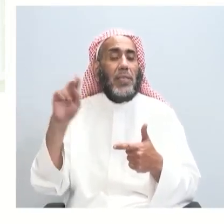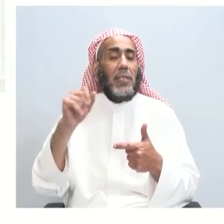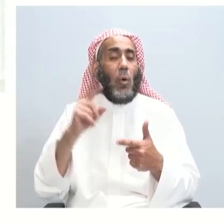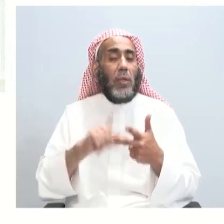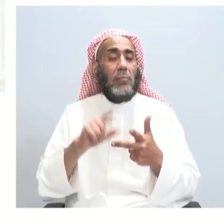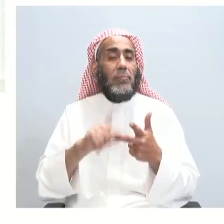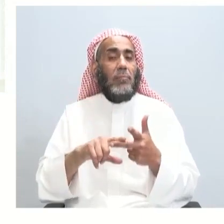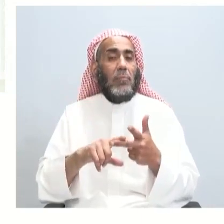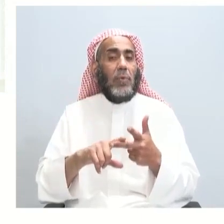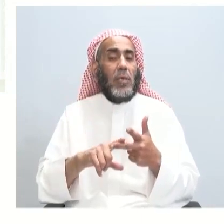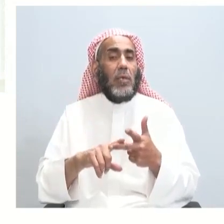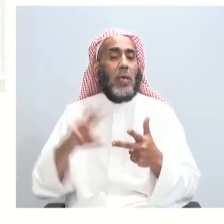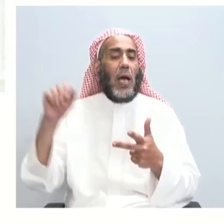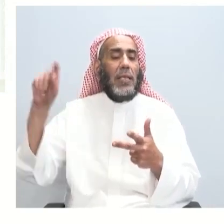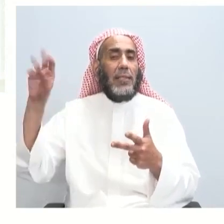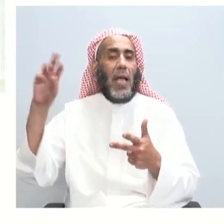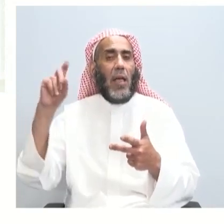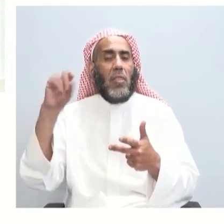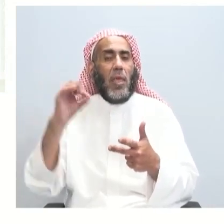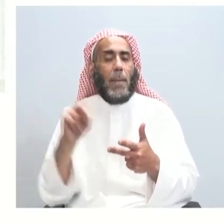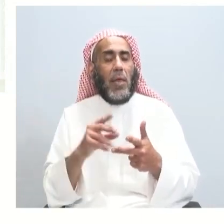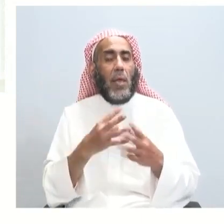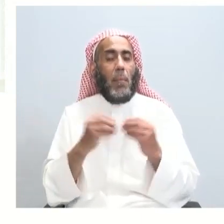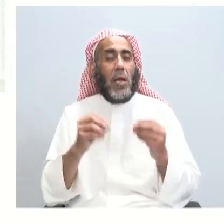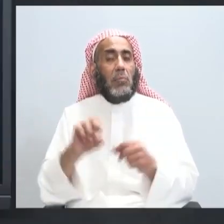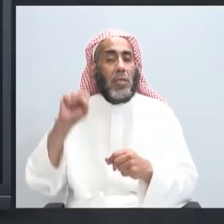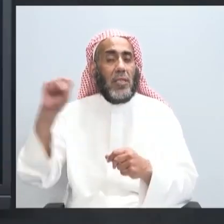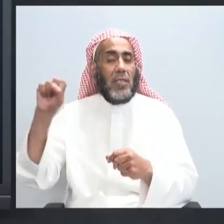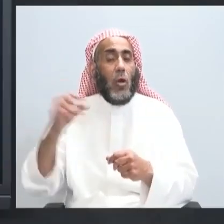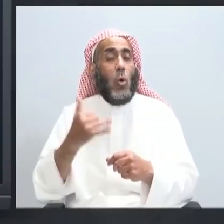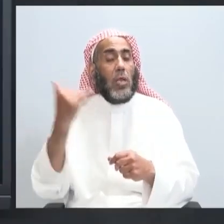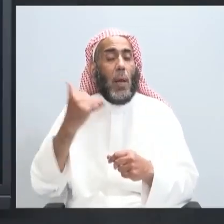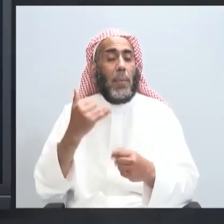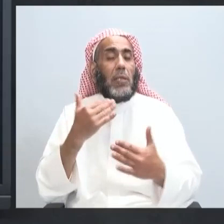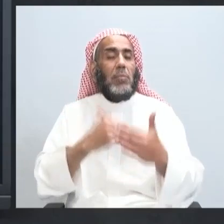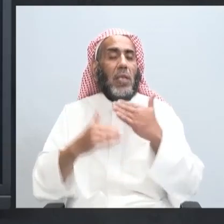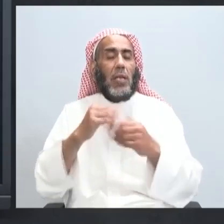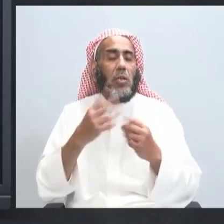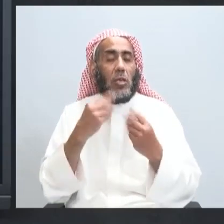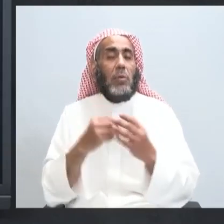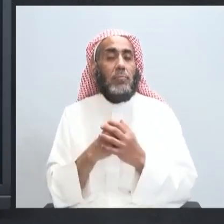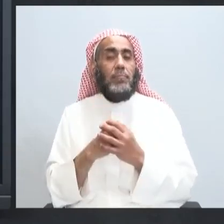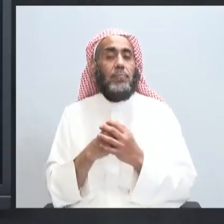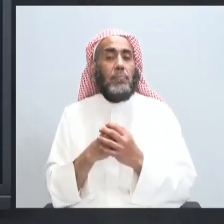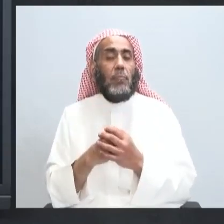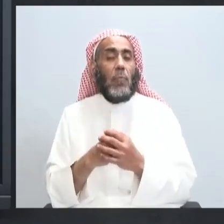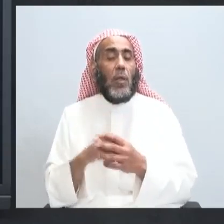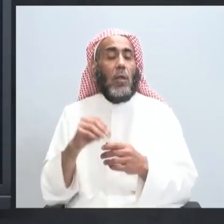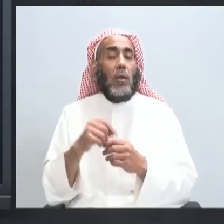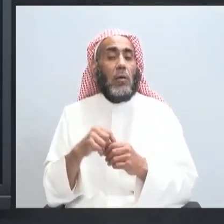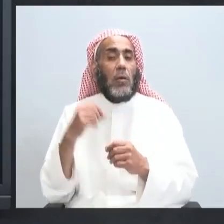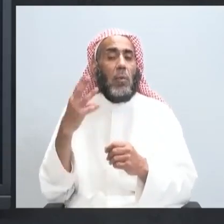وايضا هنا التهذيب هذه معاجم اختصت او اهتمت بالتقليب جميل هنا